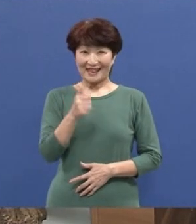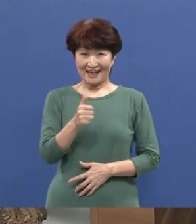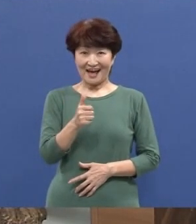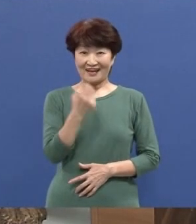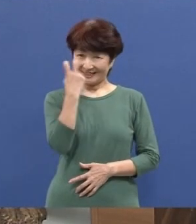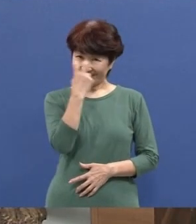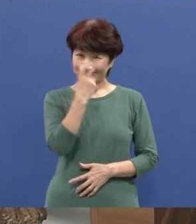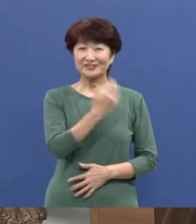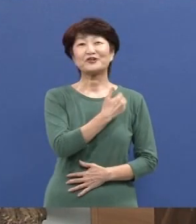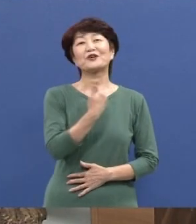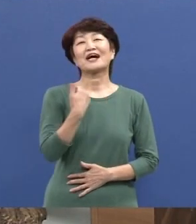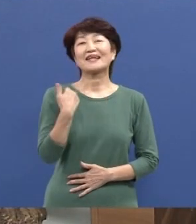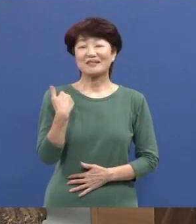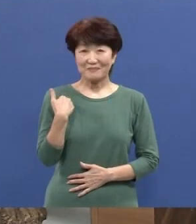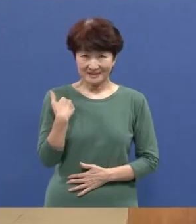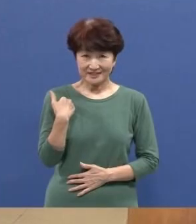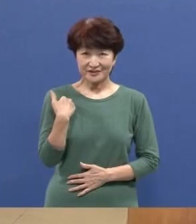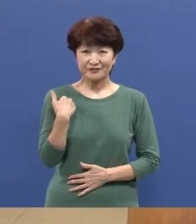ます。